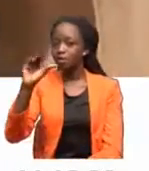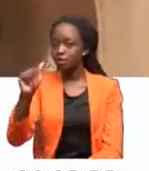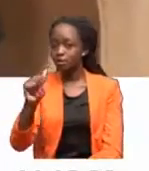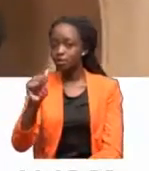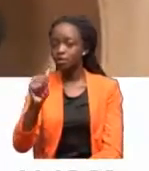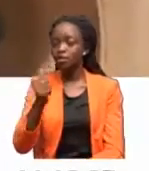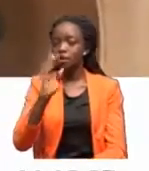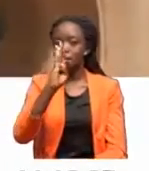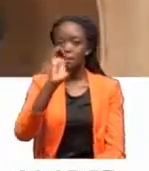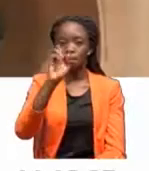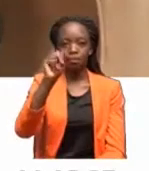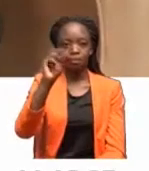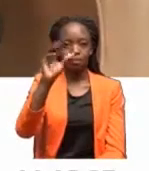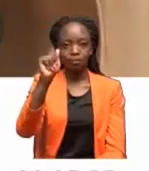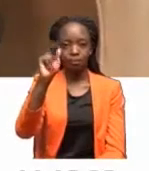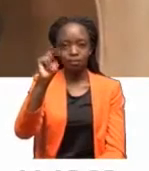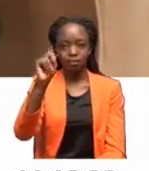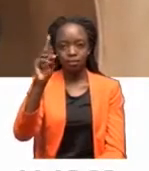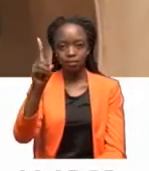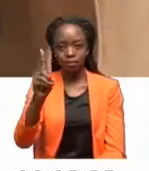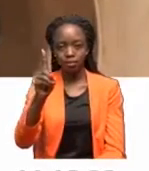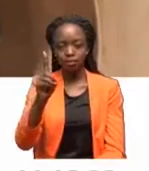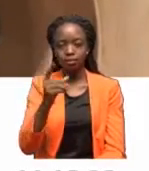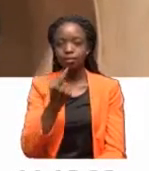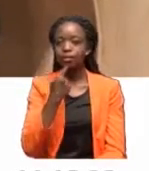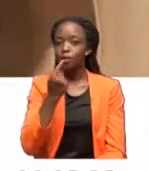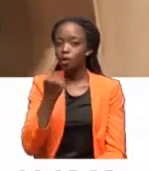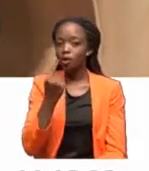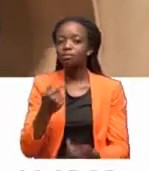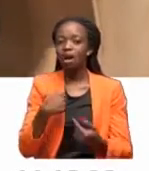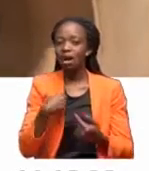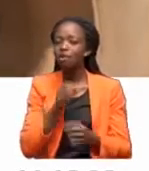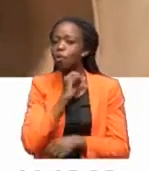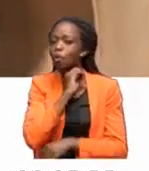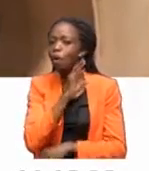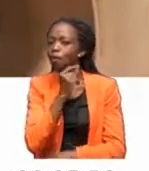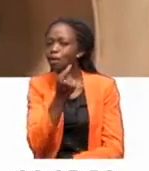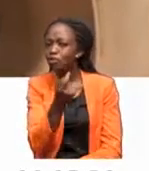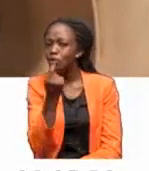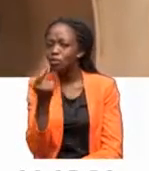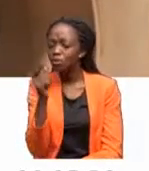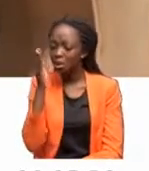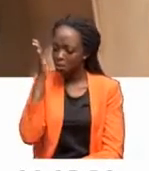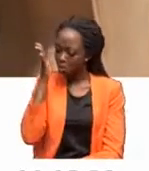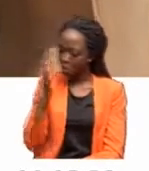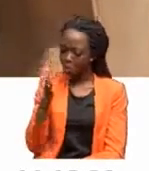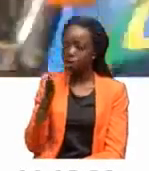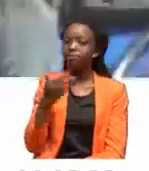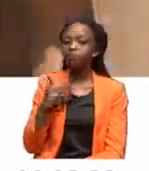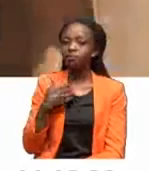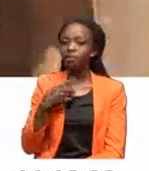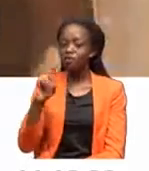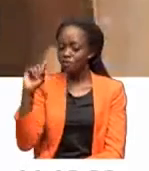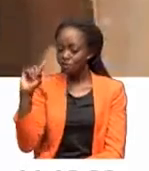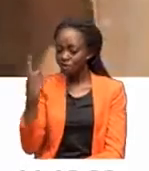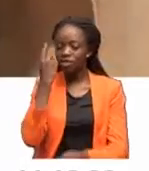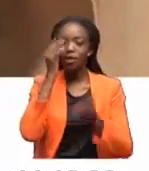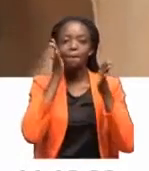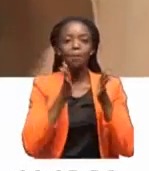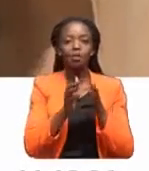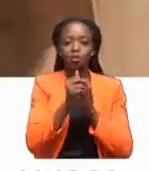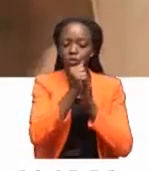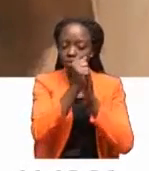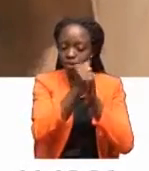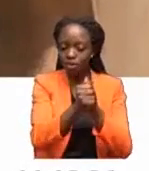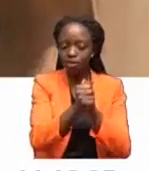Langana alimaarufu Bikul akiweza kuibua tetesi kuwa yeye atakuwa kipaumbele kuweza kuongoza mchakato mzima